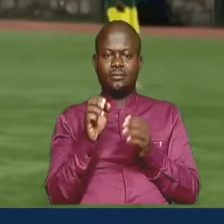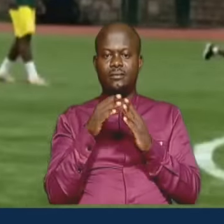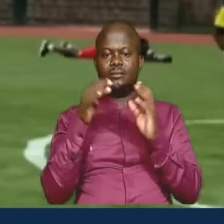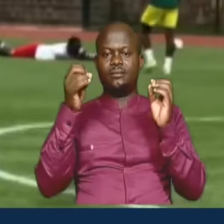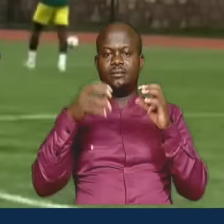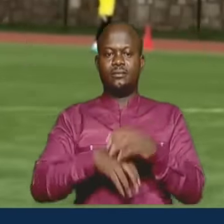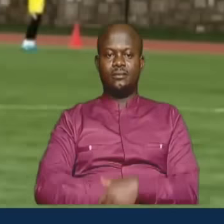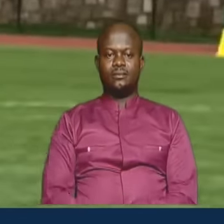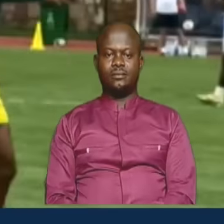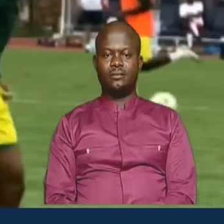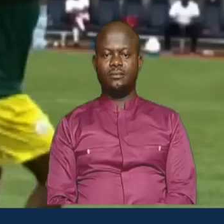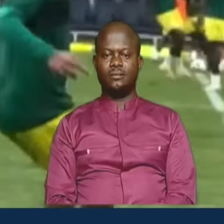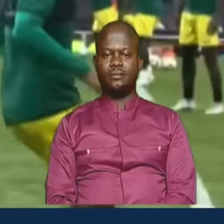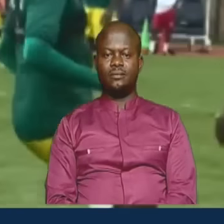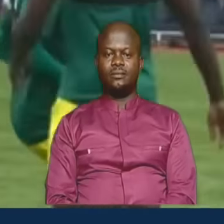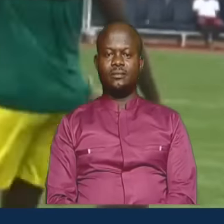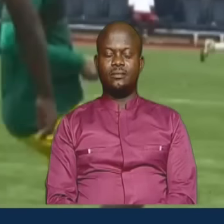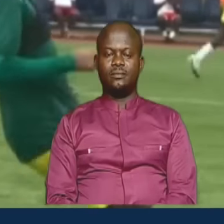Kigali.